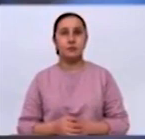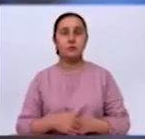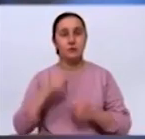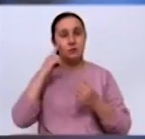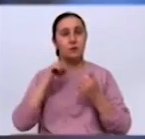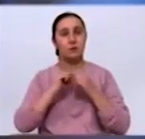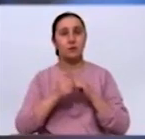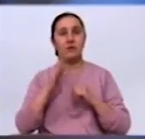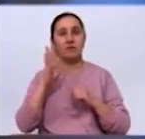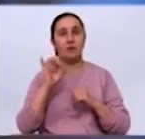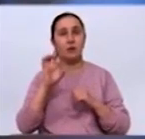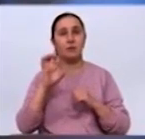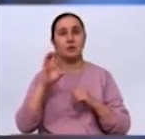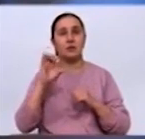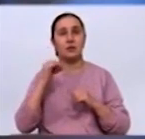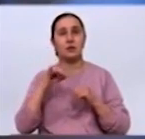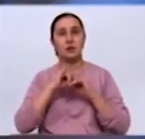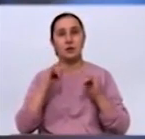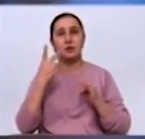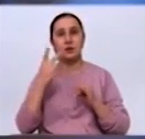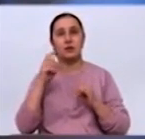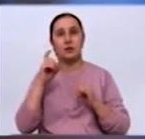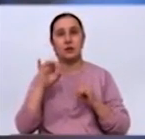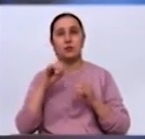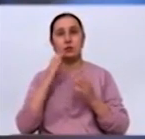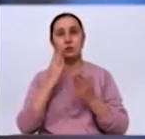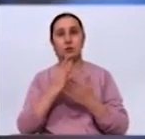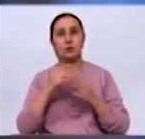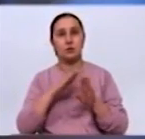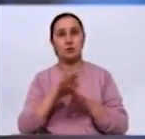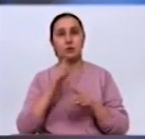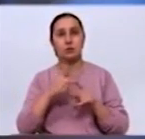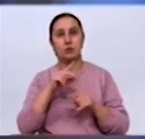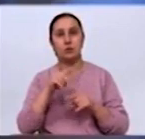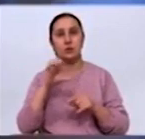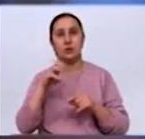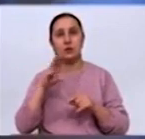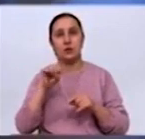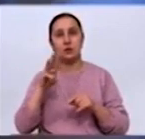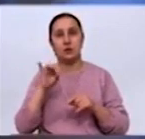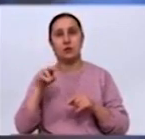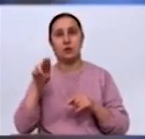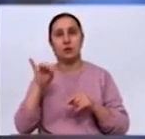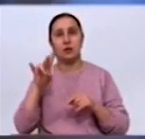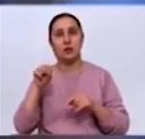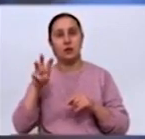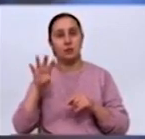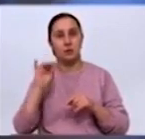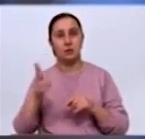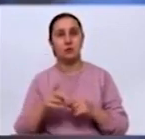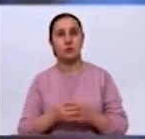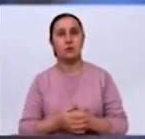Yodda saqlang. Veb-saytni yaratish ikki xil usulda amalga oshiriladi. Ular statik va dinamik.